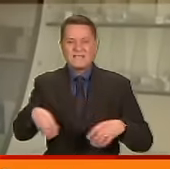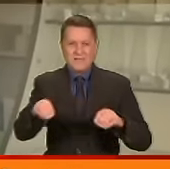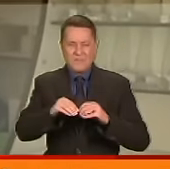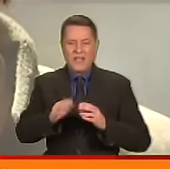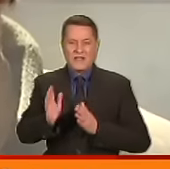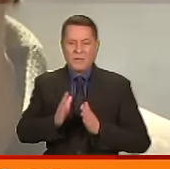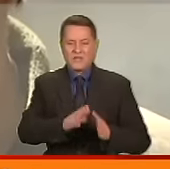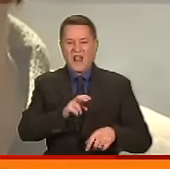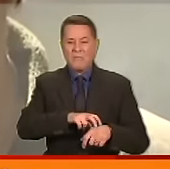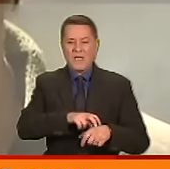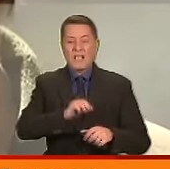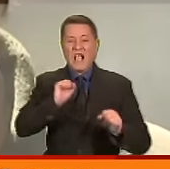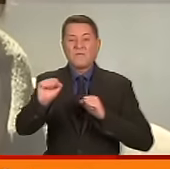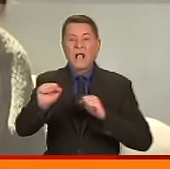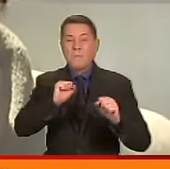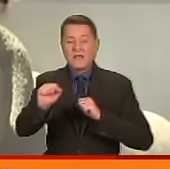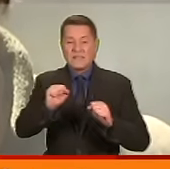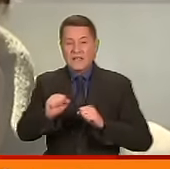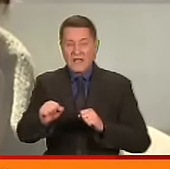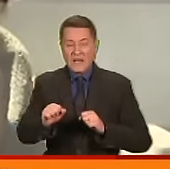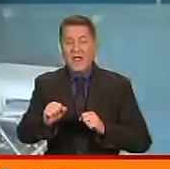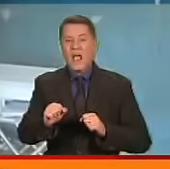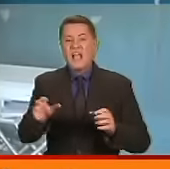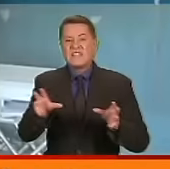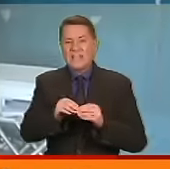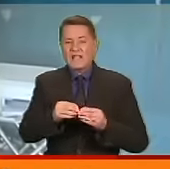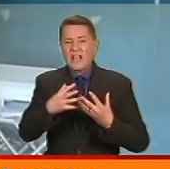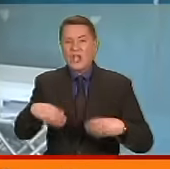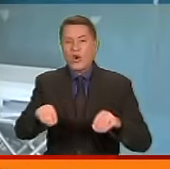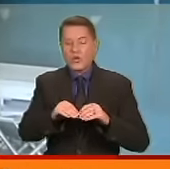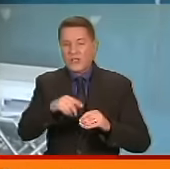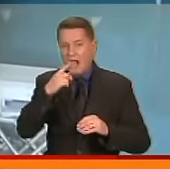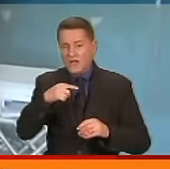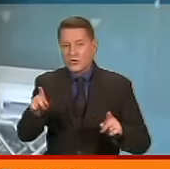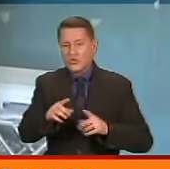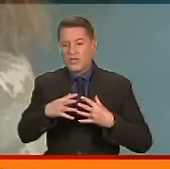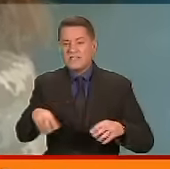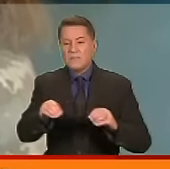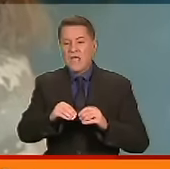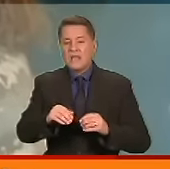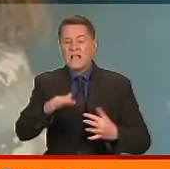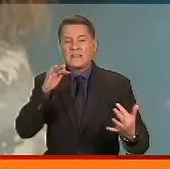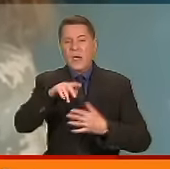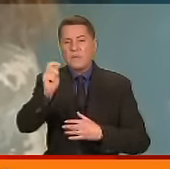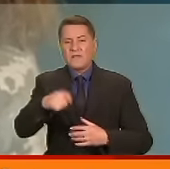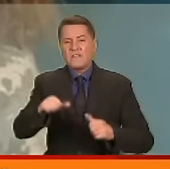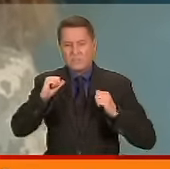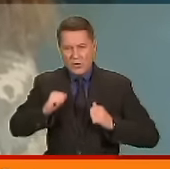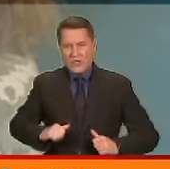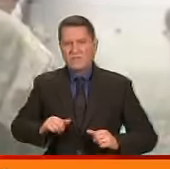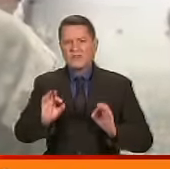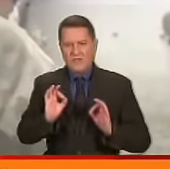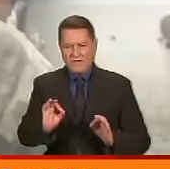підряд медиків. Командири з єднанням родин на фронті тішаться. Кажуть, сімейні на передовій спокійніші і